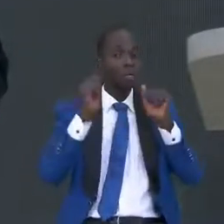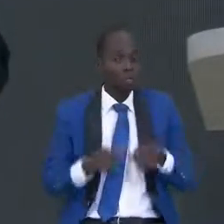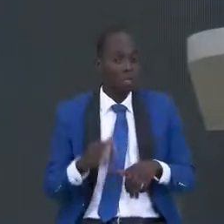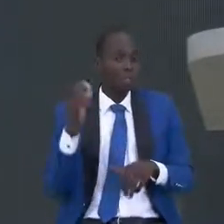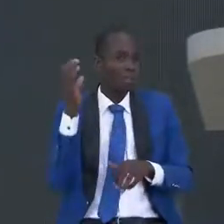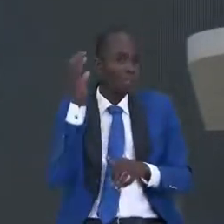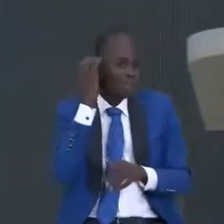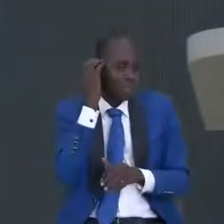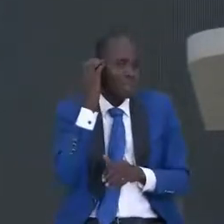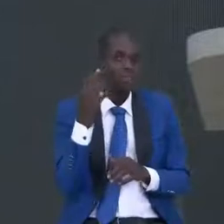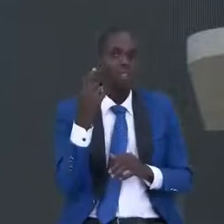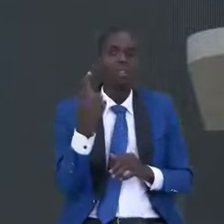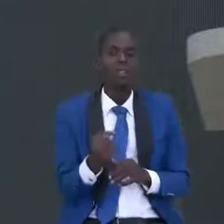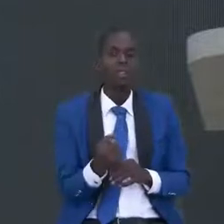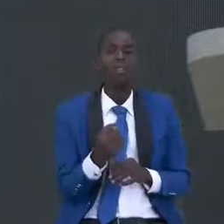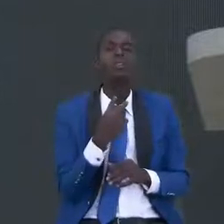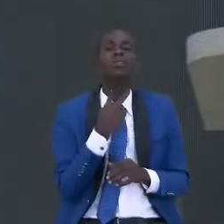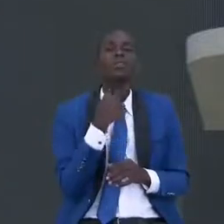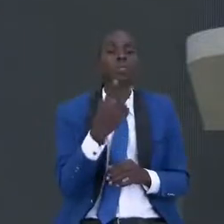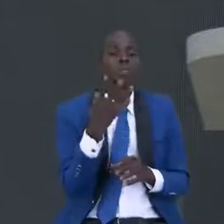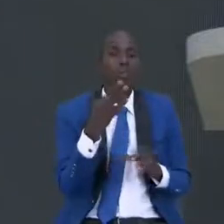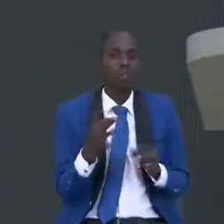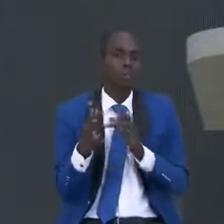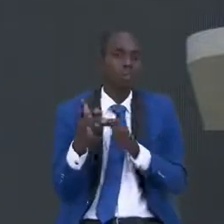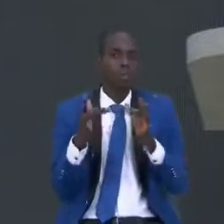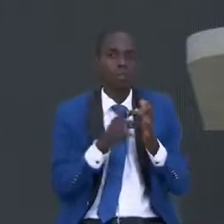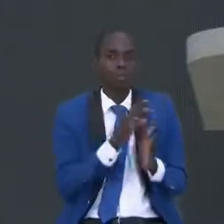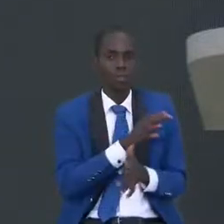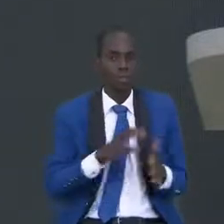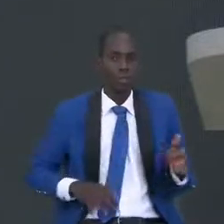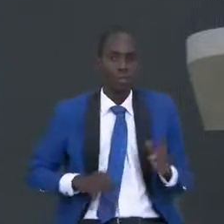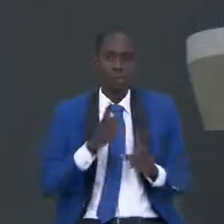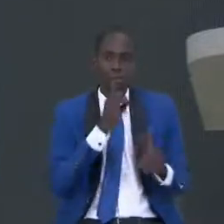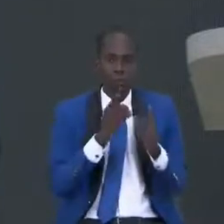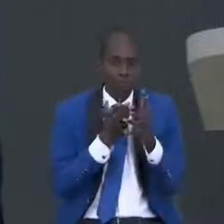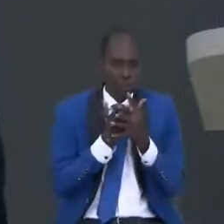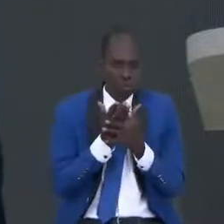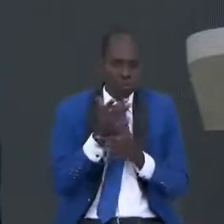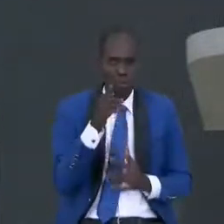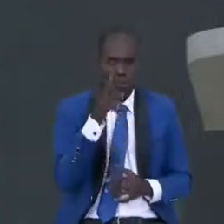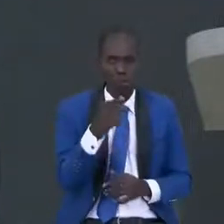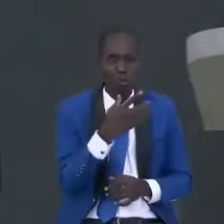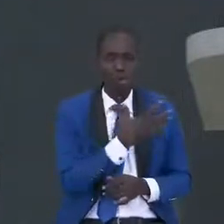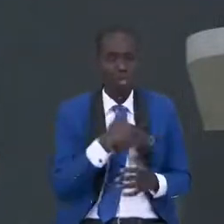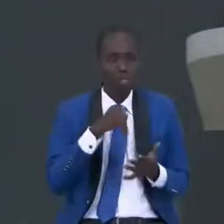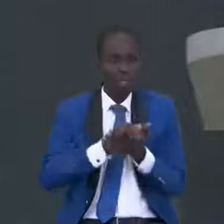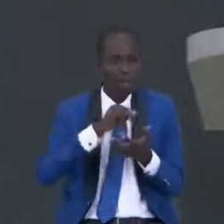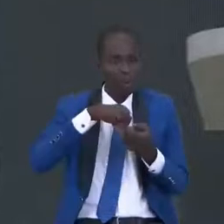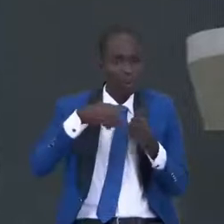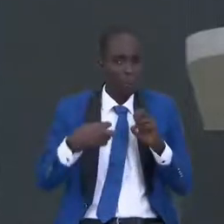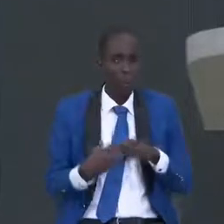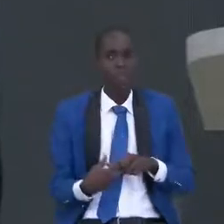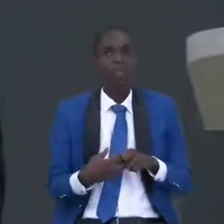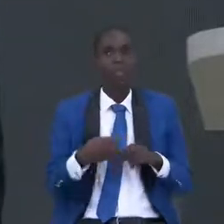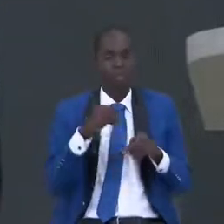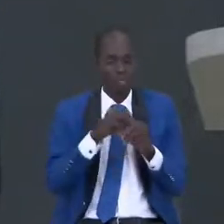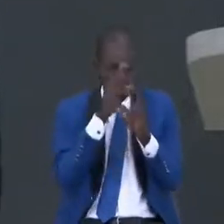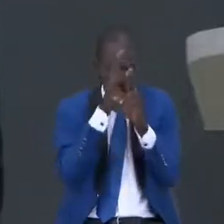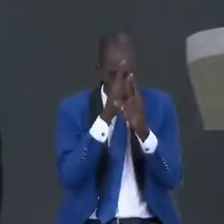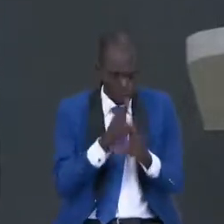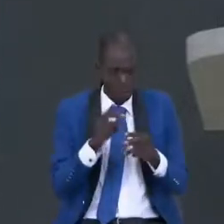ton de Jésus qui parle en toi. Et cette montagne, pour honorer